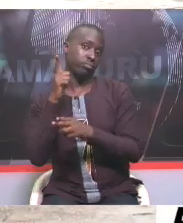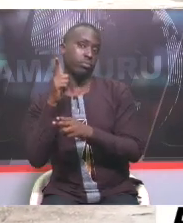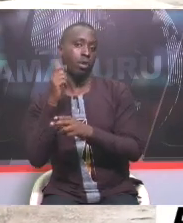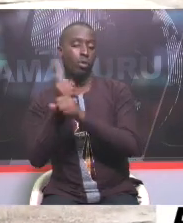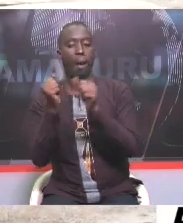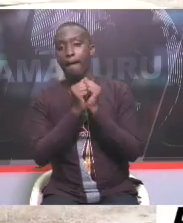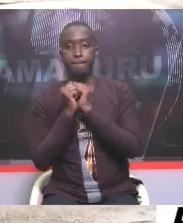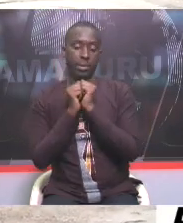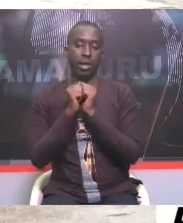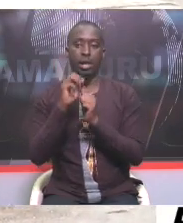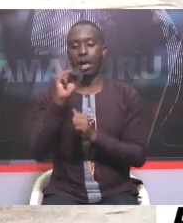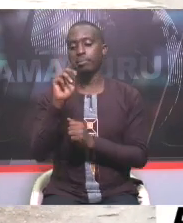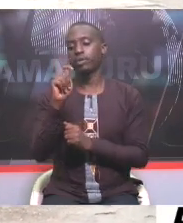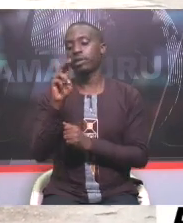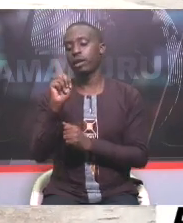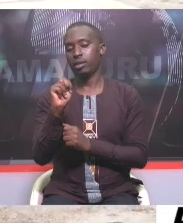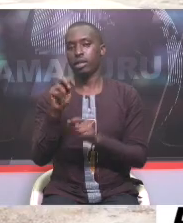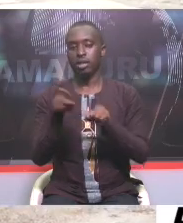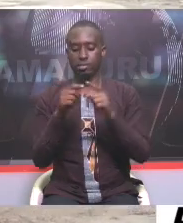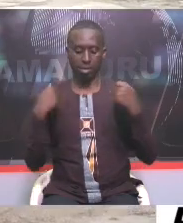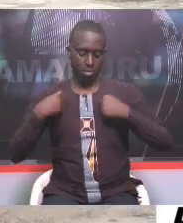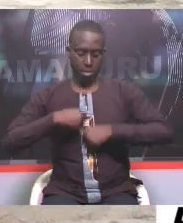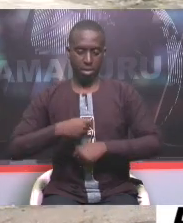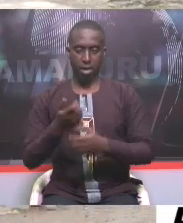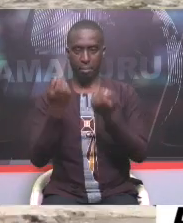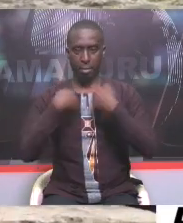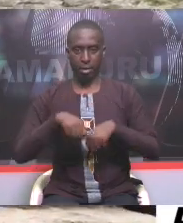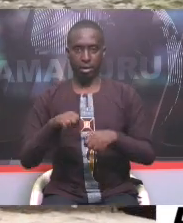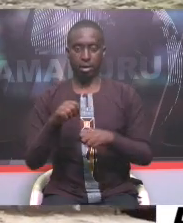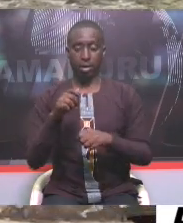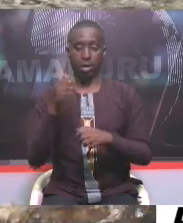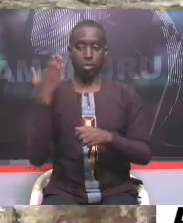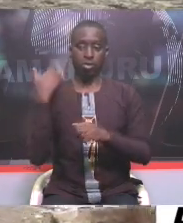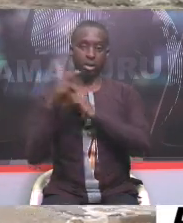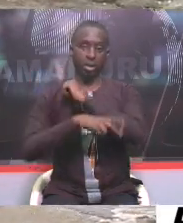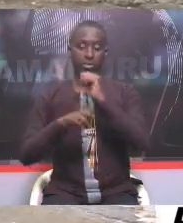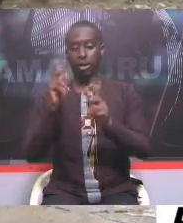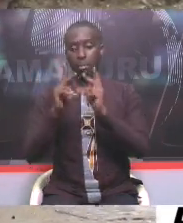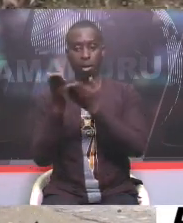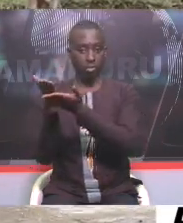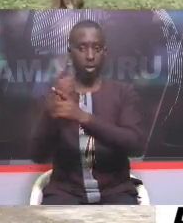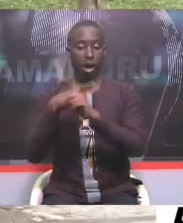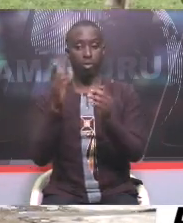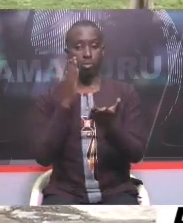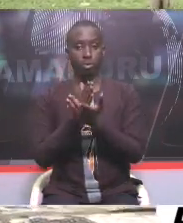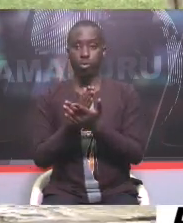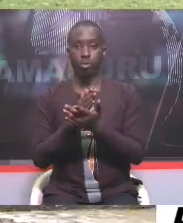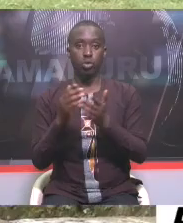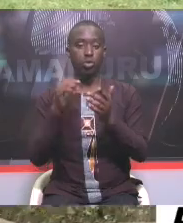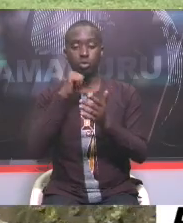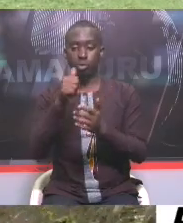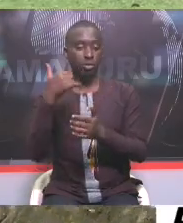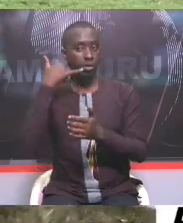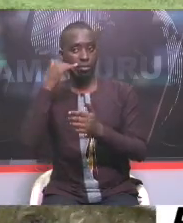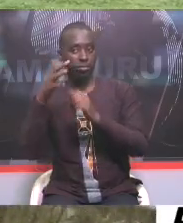MTN nk'uko bigaragarira no kwijire yambaye. Ni umwe mu baherutse gutuburirwa na bene ngango, gusa ngo ntibamushikuje telefone ye ngo